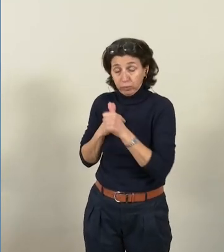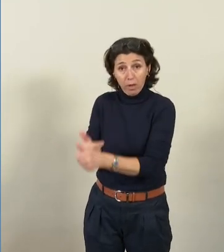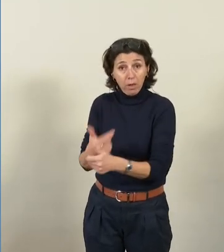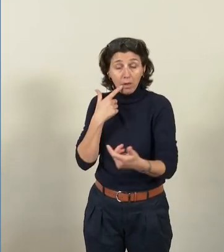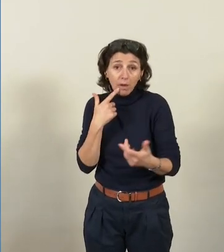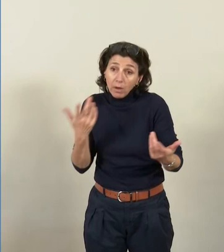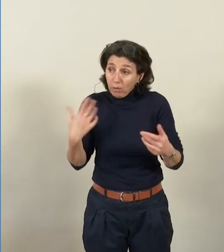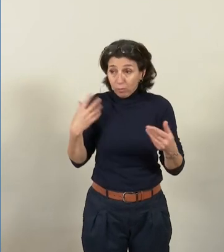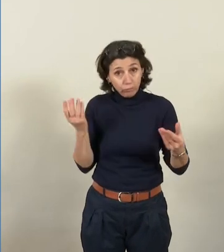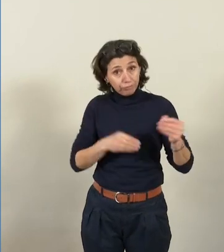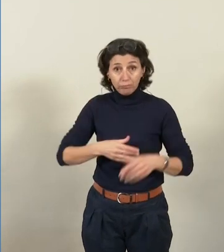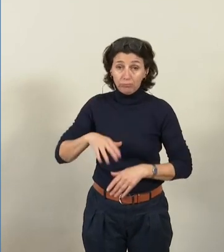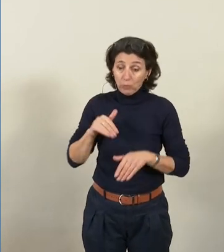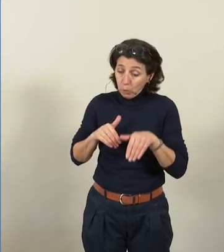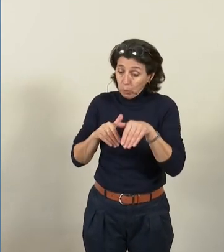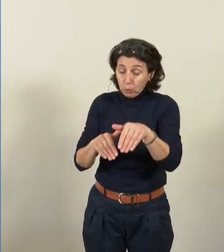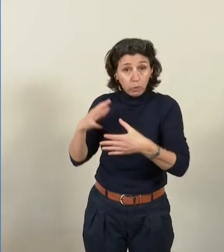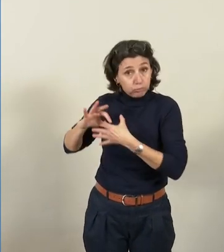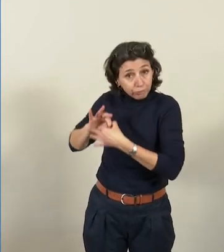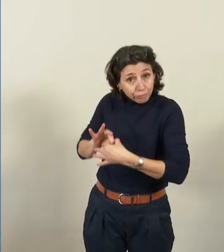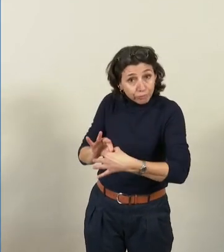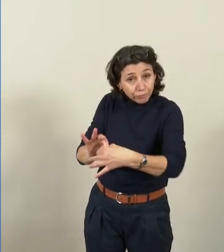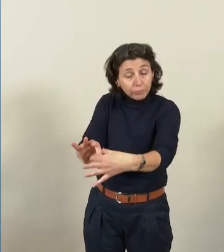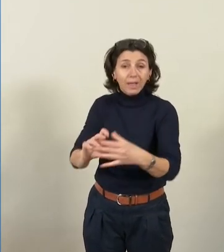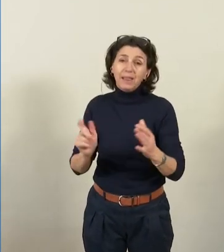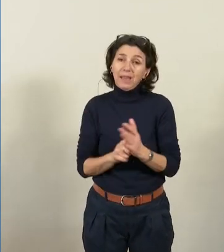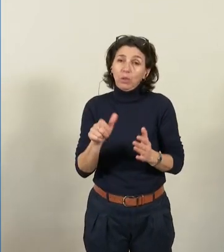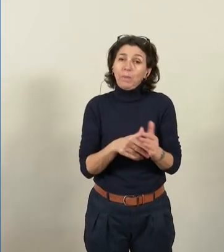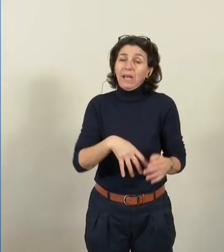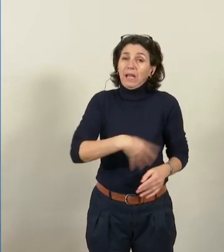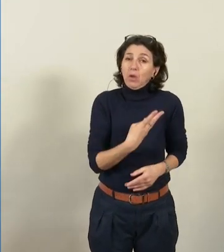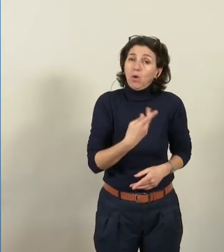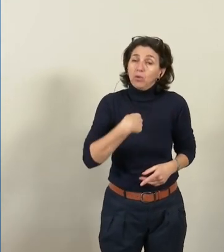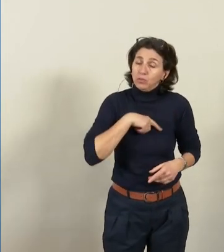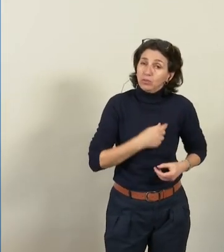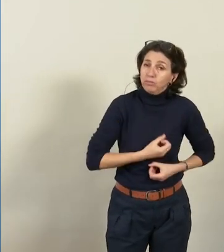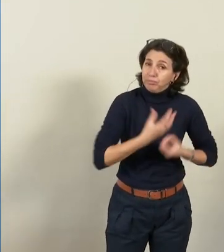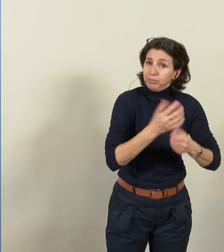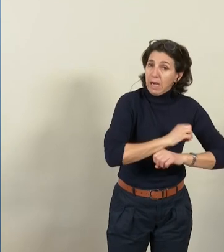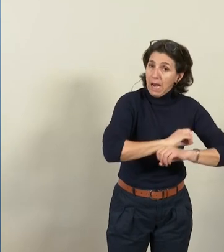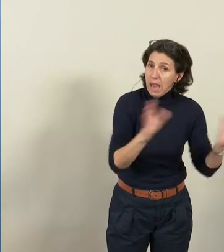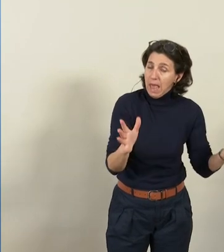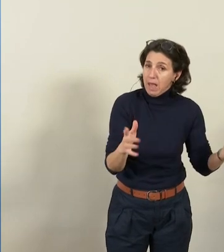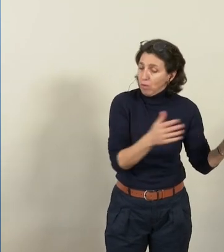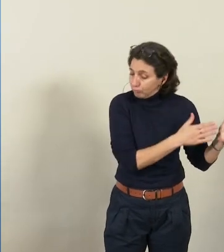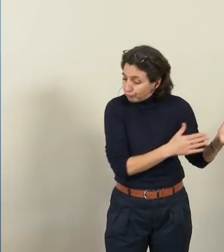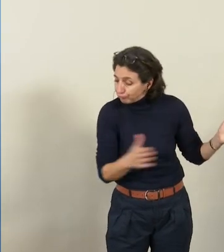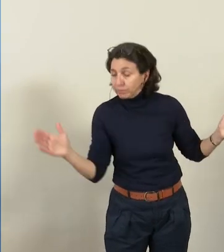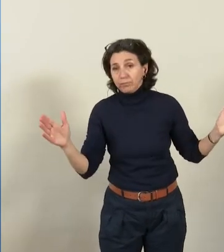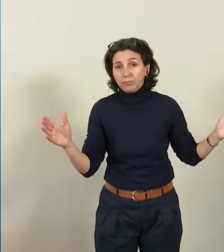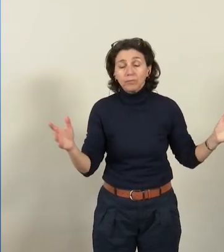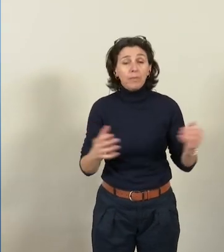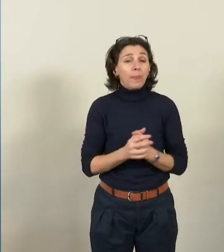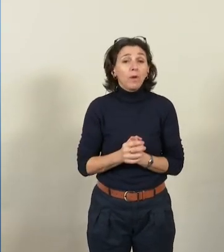il y avait une continuité que nous avions d'ailleurs exprimé en 2014 dans la campagne donc il y a une une volonté marquée avec un